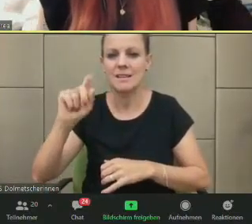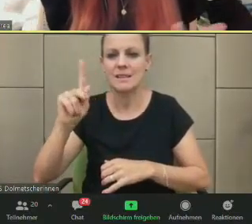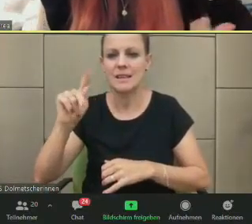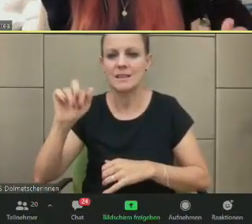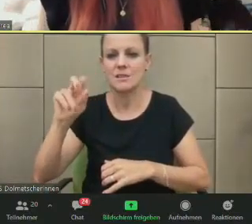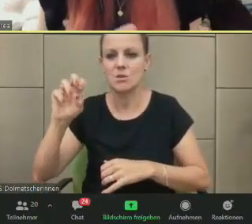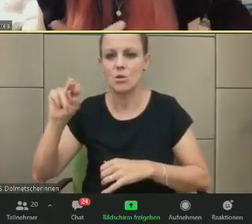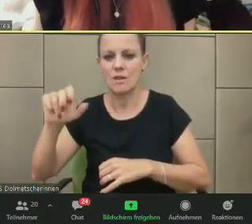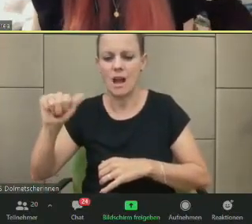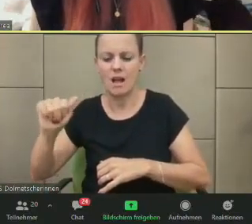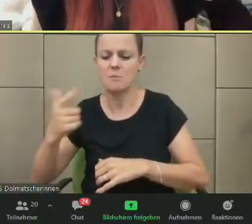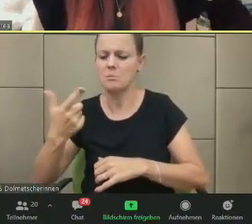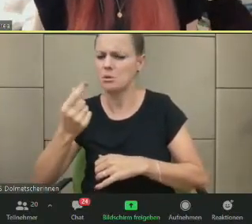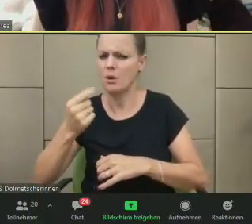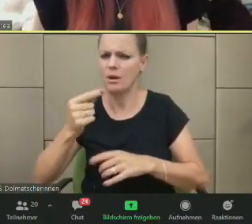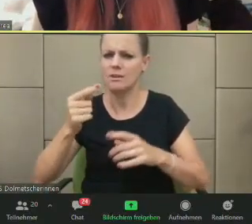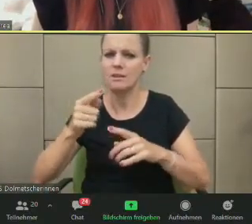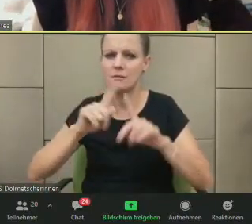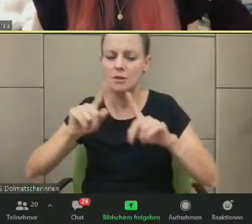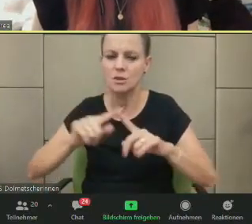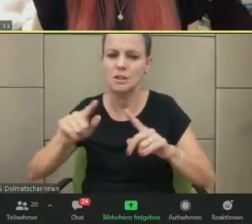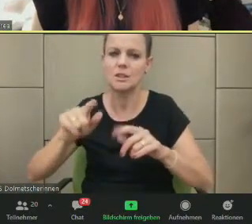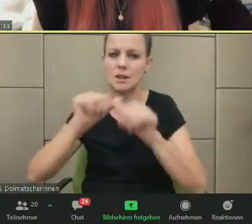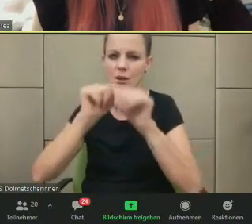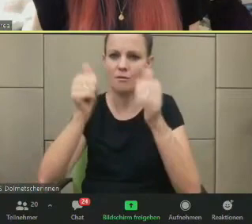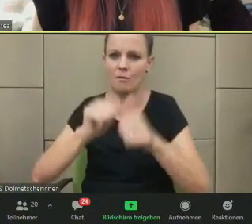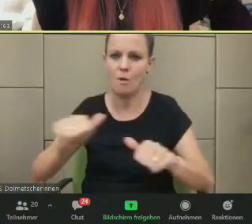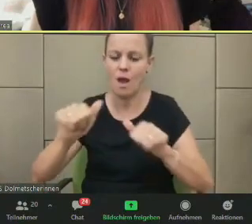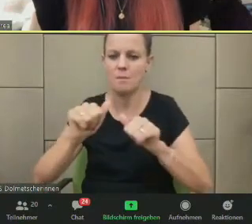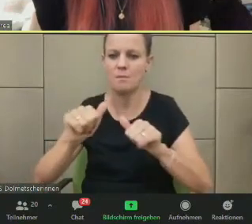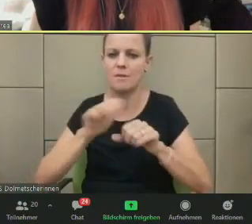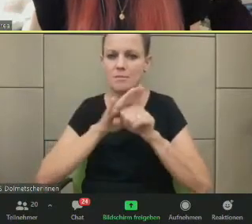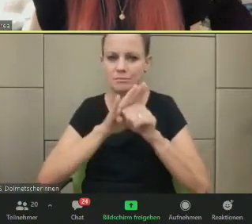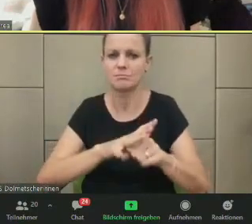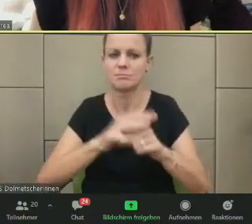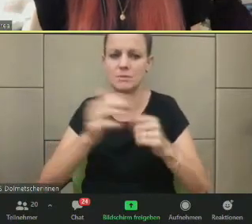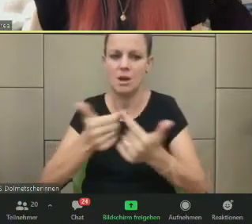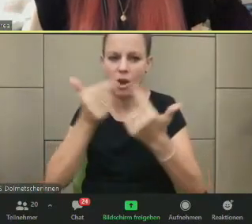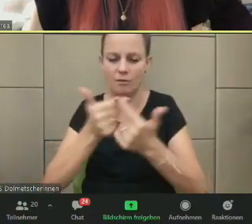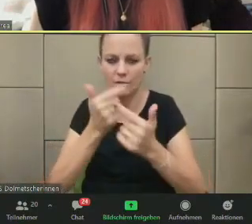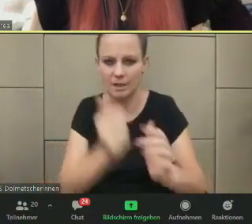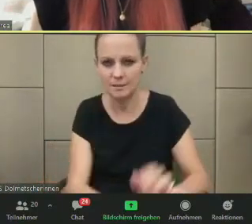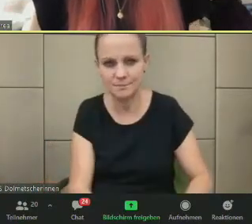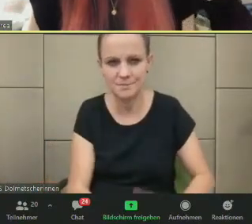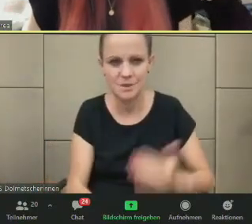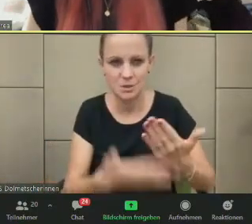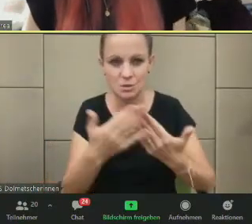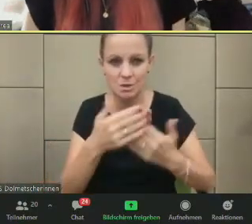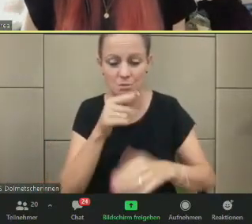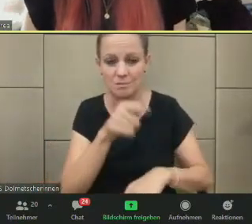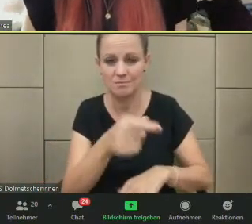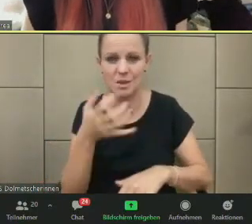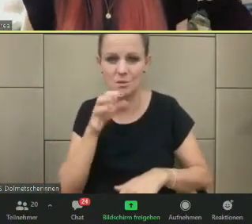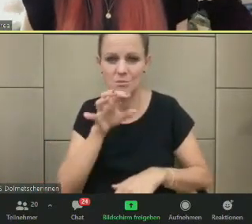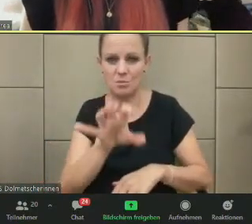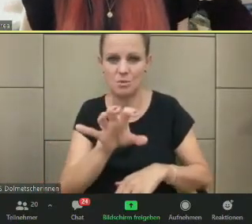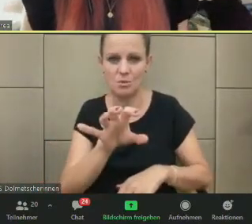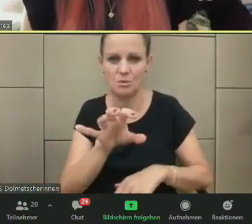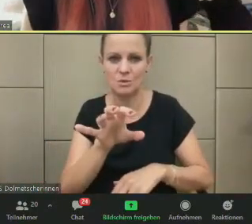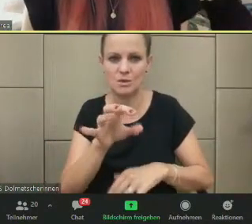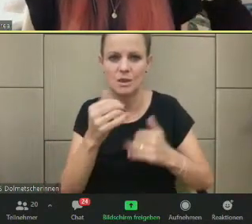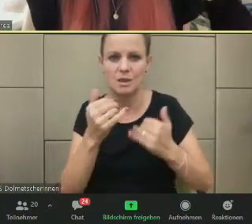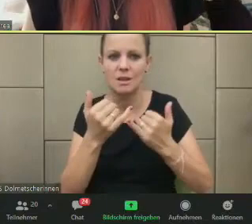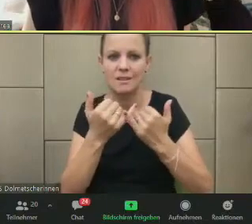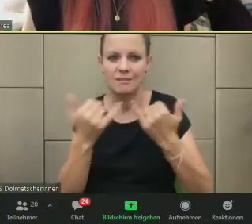über mehrere Arten von Benachteiligung gleichzeitig auf. Zum Beispiel hier hat sie einen Post darüber, wie man